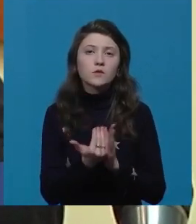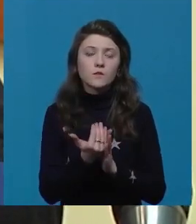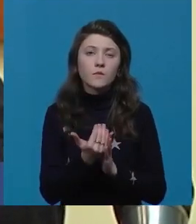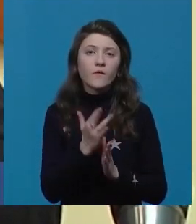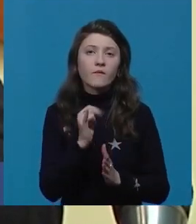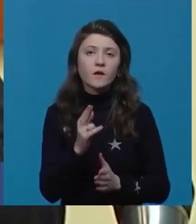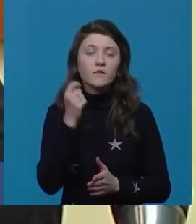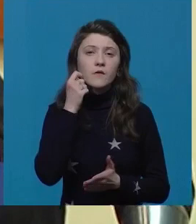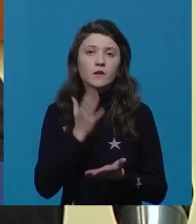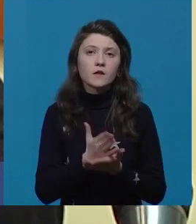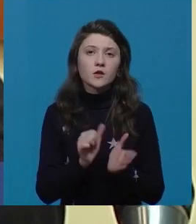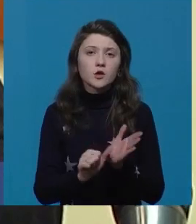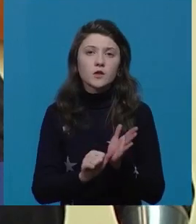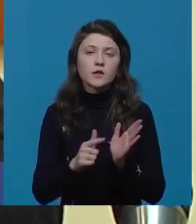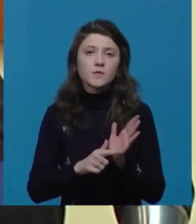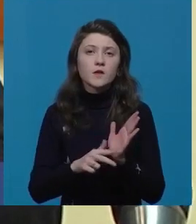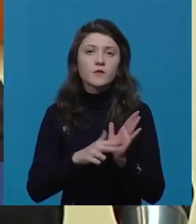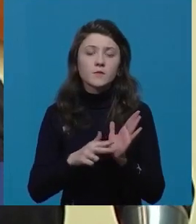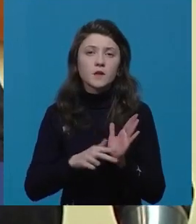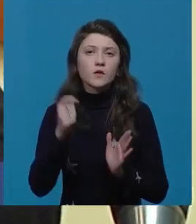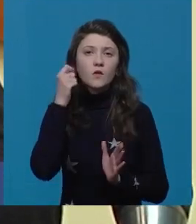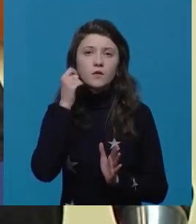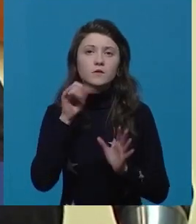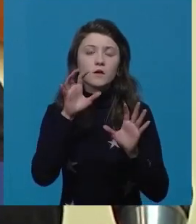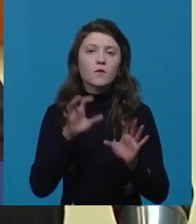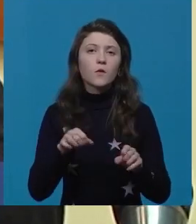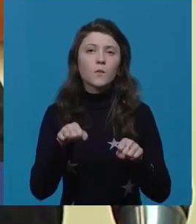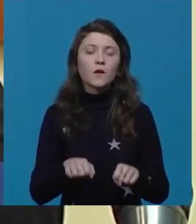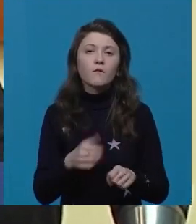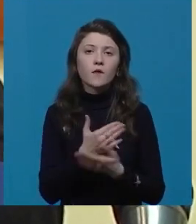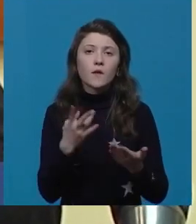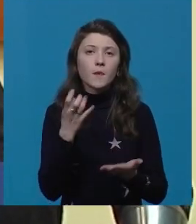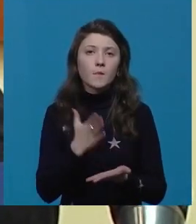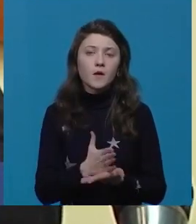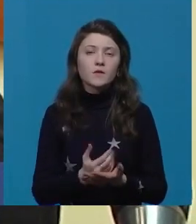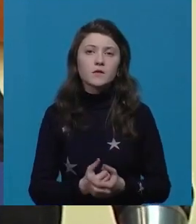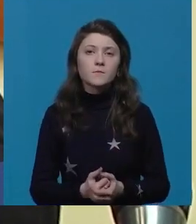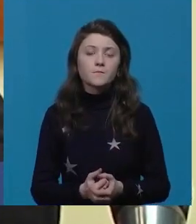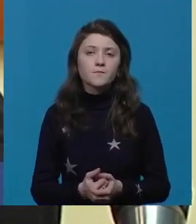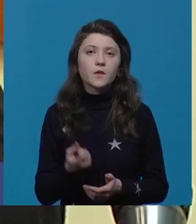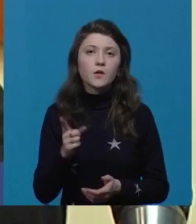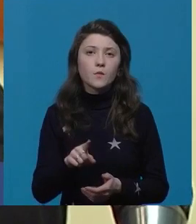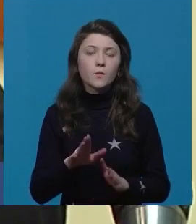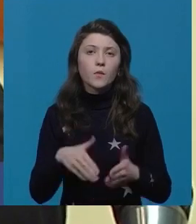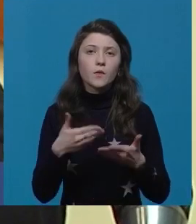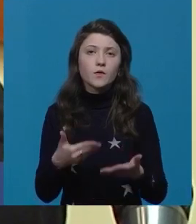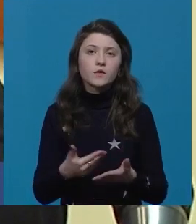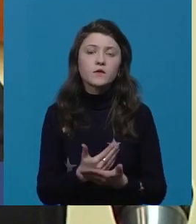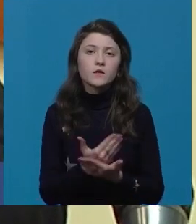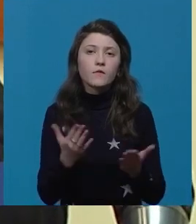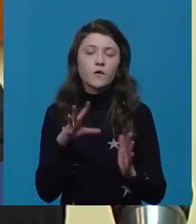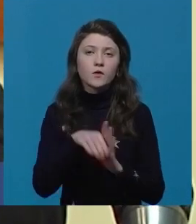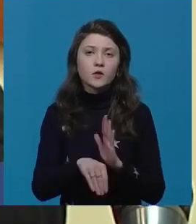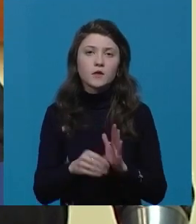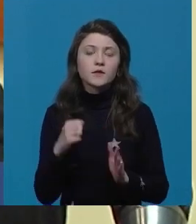вік 60, 70, 80 років, і законного права вони не мають на пільгове перевезення. Тому пропонується їх включити саме